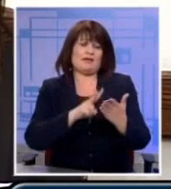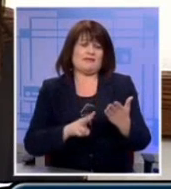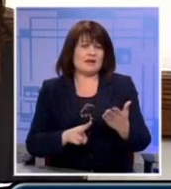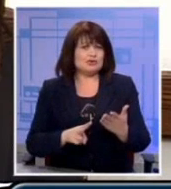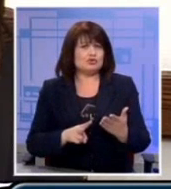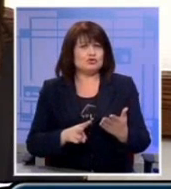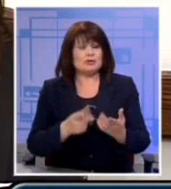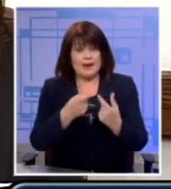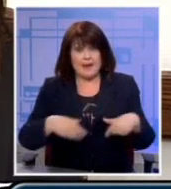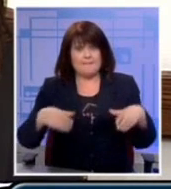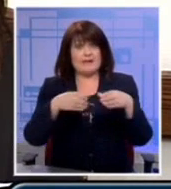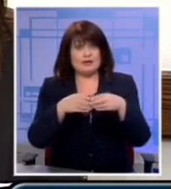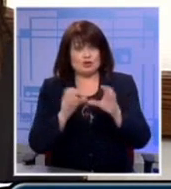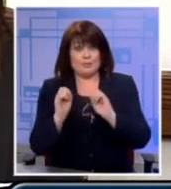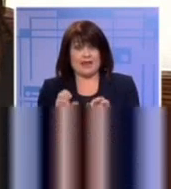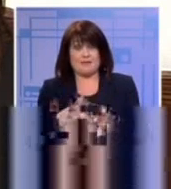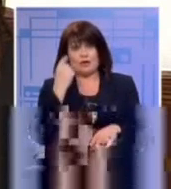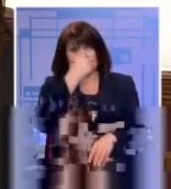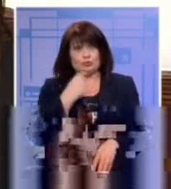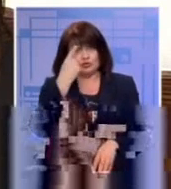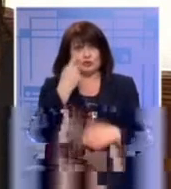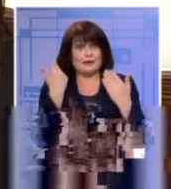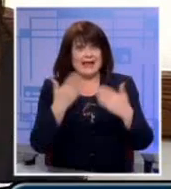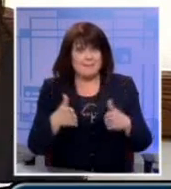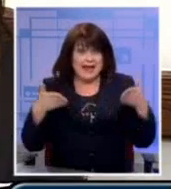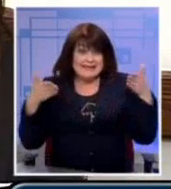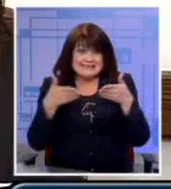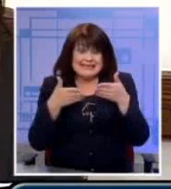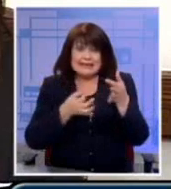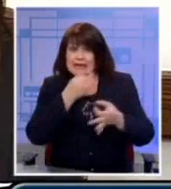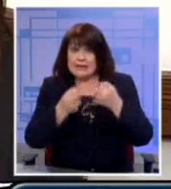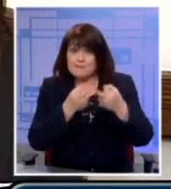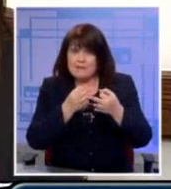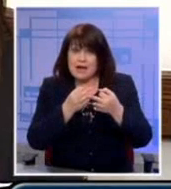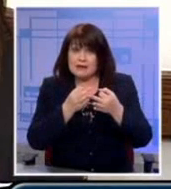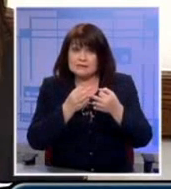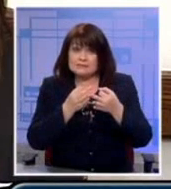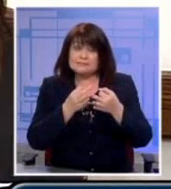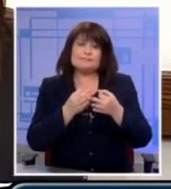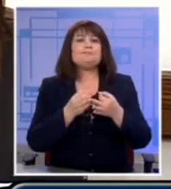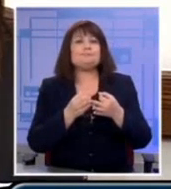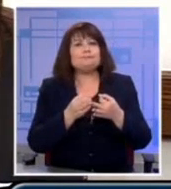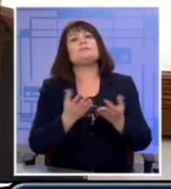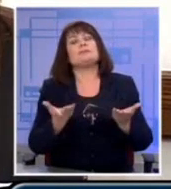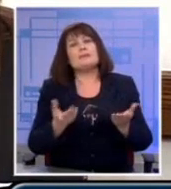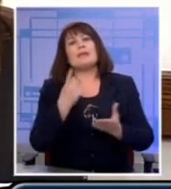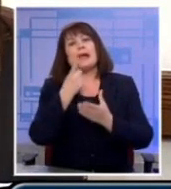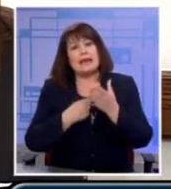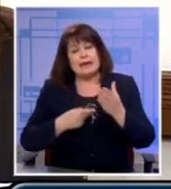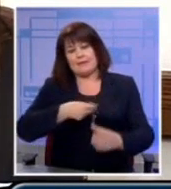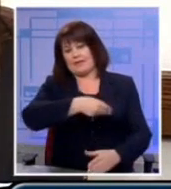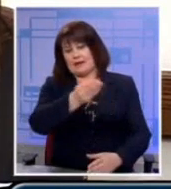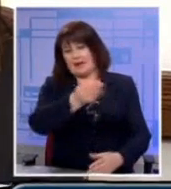Ενημερώθηκε όλη η Επιτροπή από εμένα προσωπικά εισηγητικά για την παράληψη να διανεμηθεί